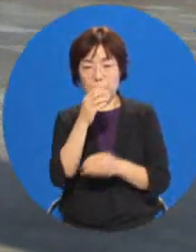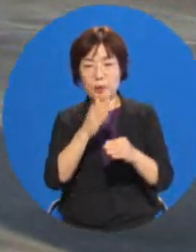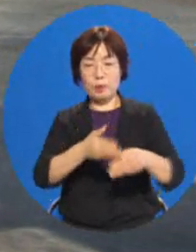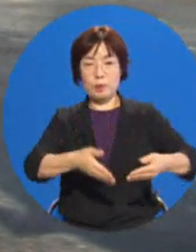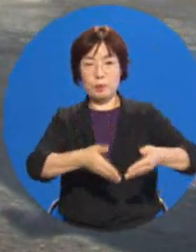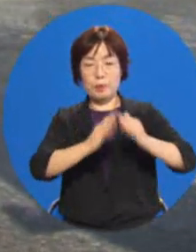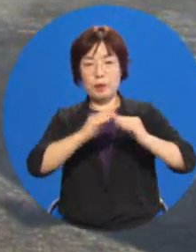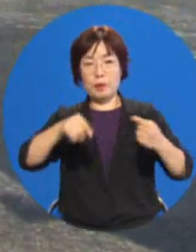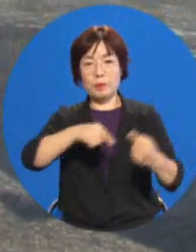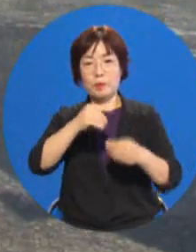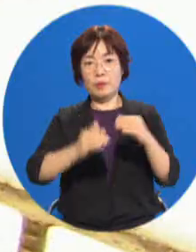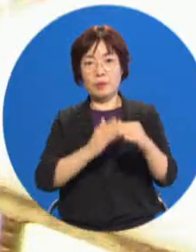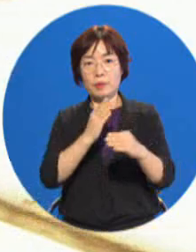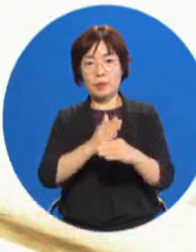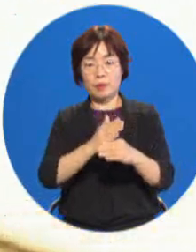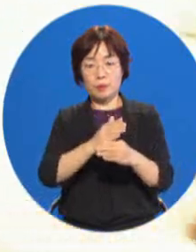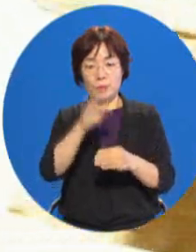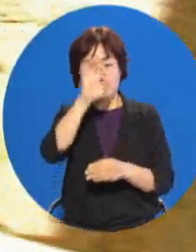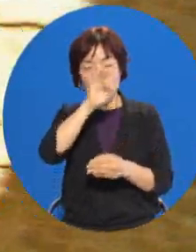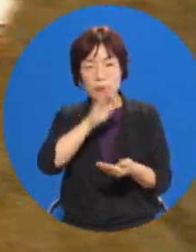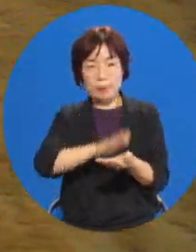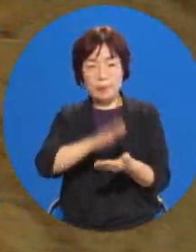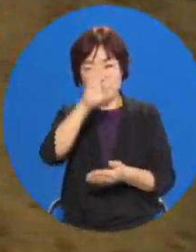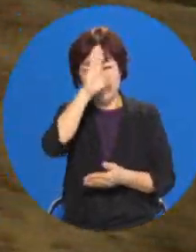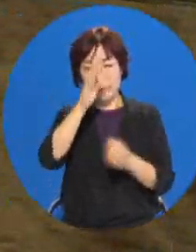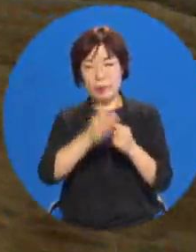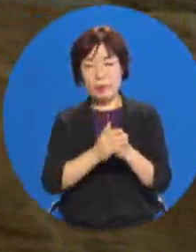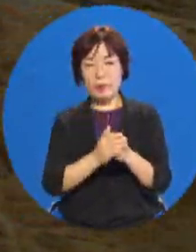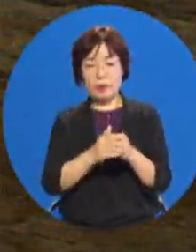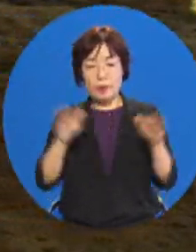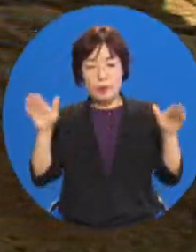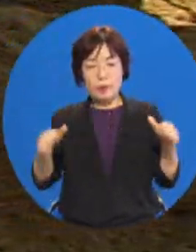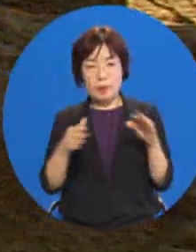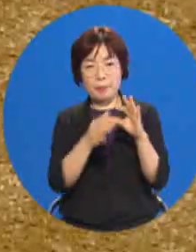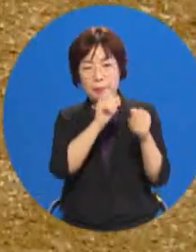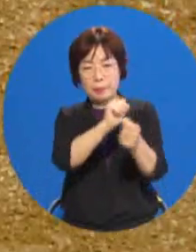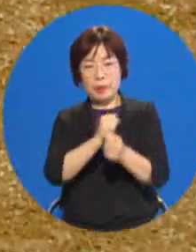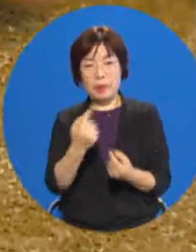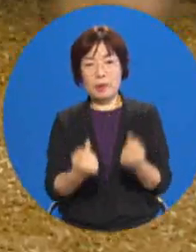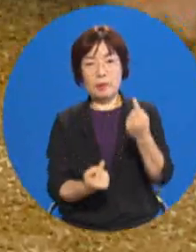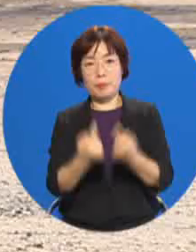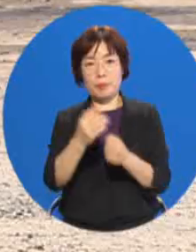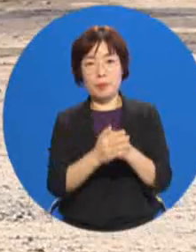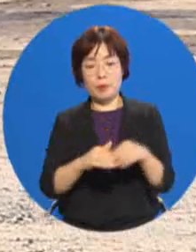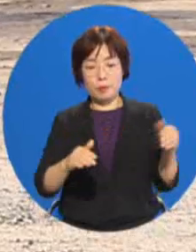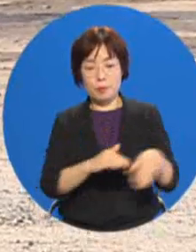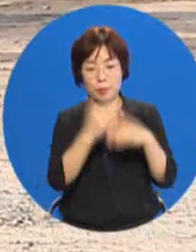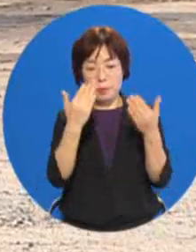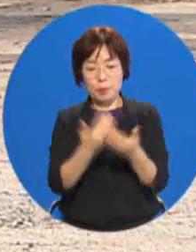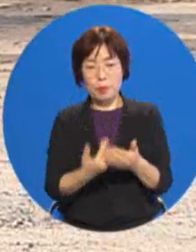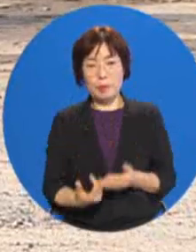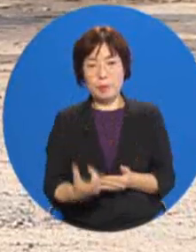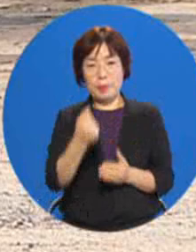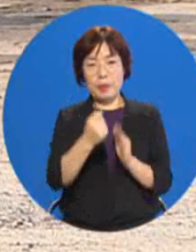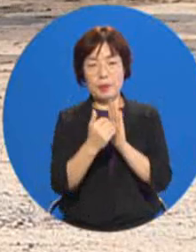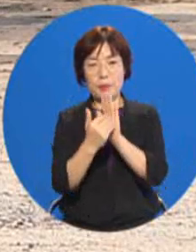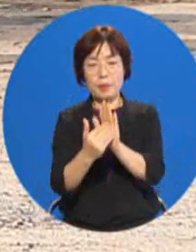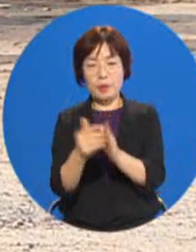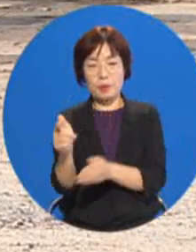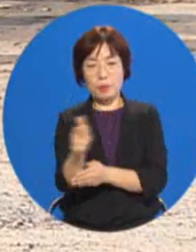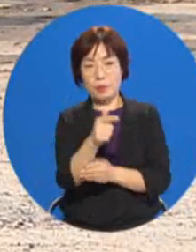있습니다. 아프리카 돼지열병 탓에 AI만 경계했던 예년보다 일찍 방역체제로